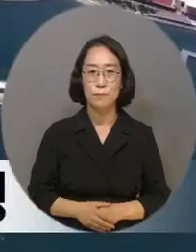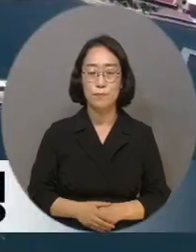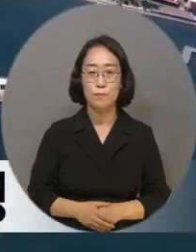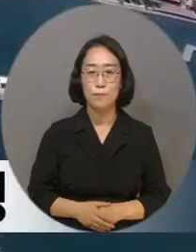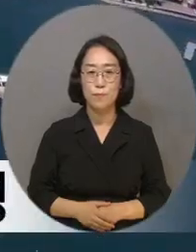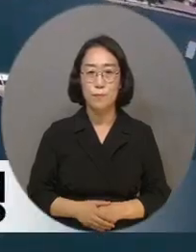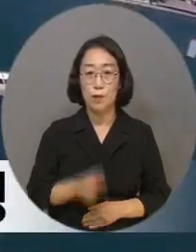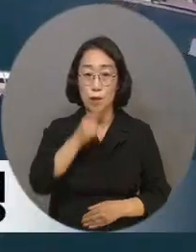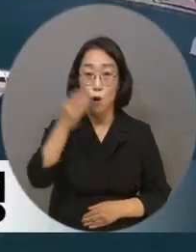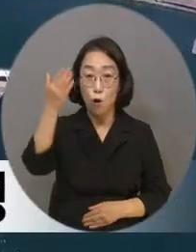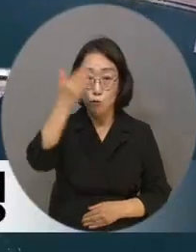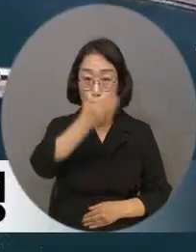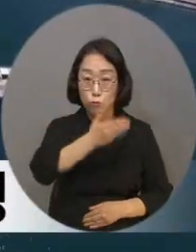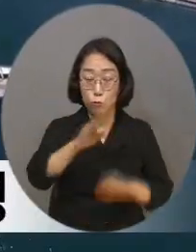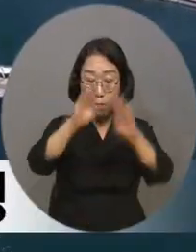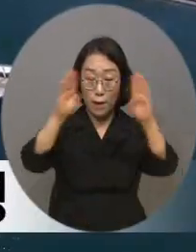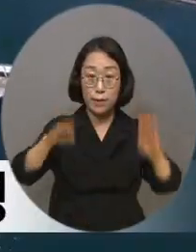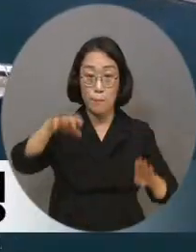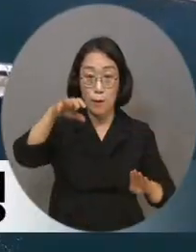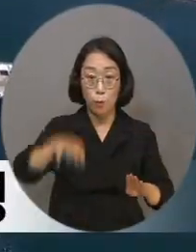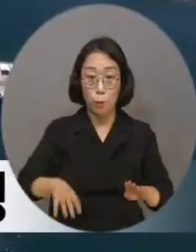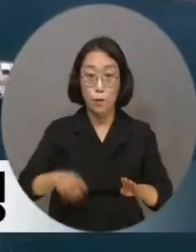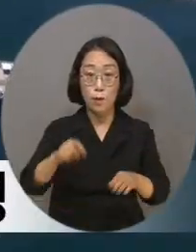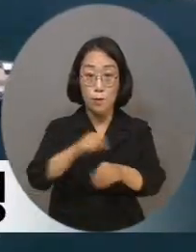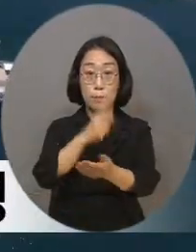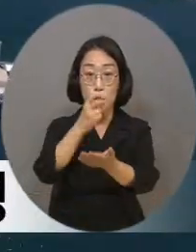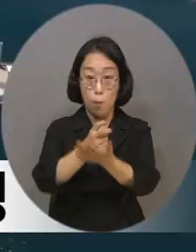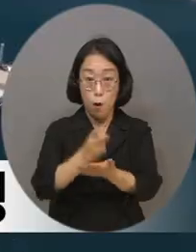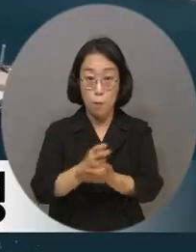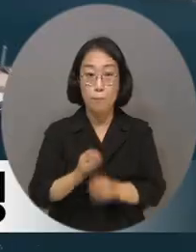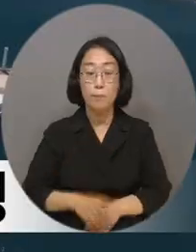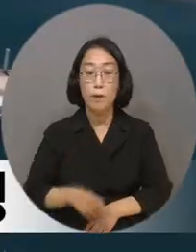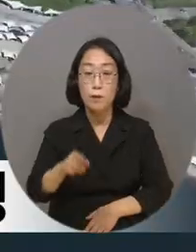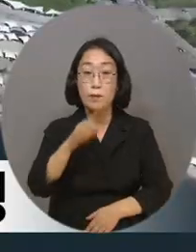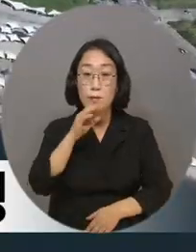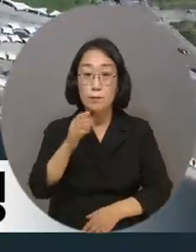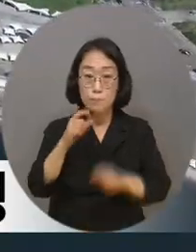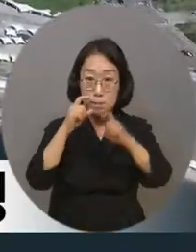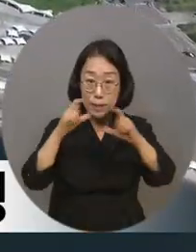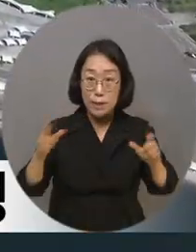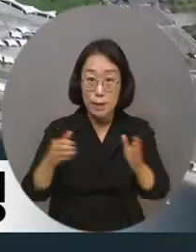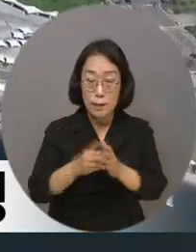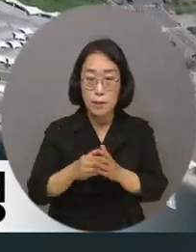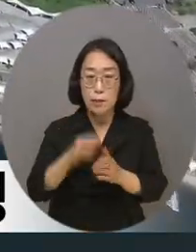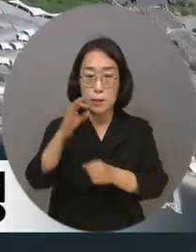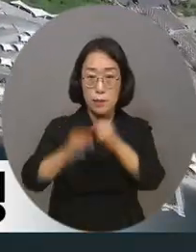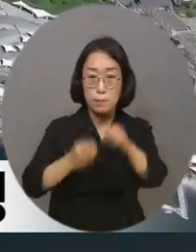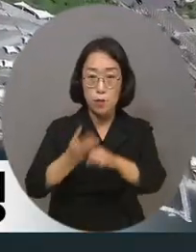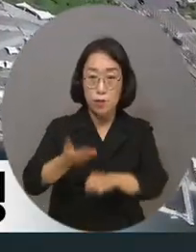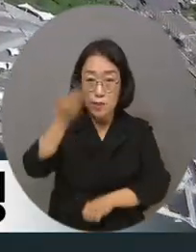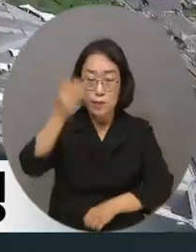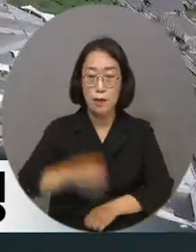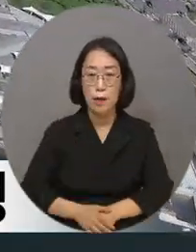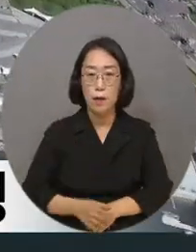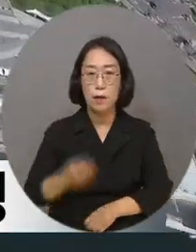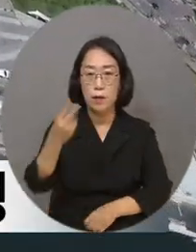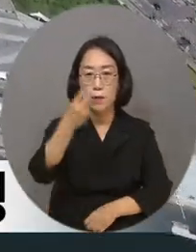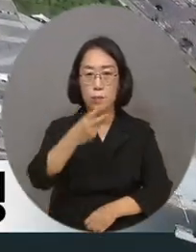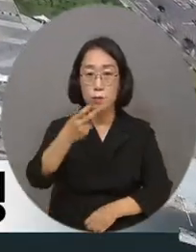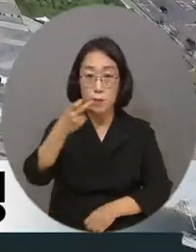여수 세계박람회장 특별법 개정안이 지난 16일부터 시행되며 10여 년째 지지부지했던